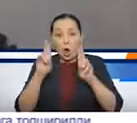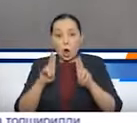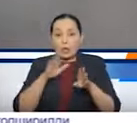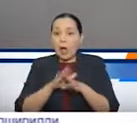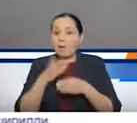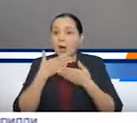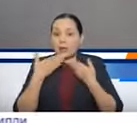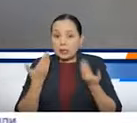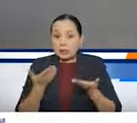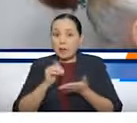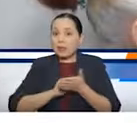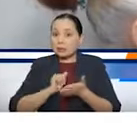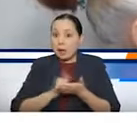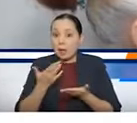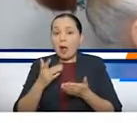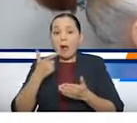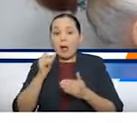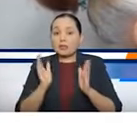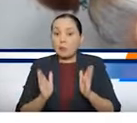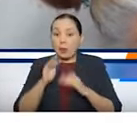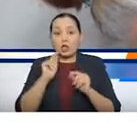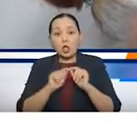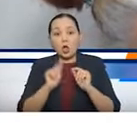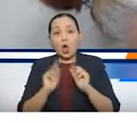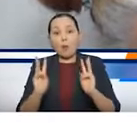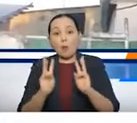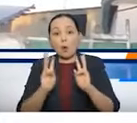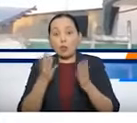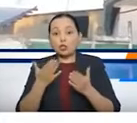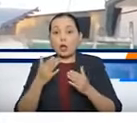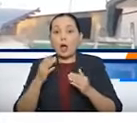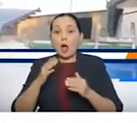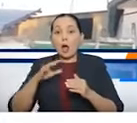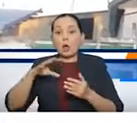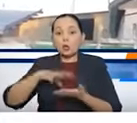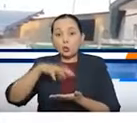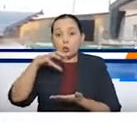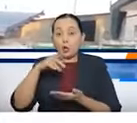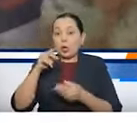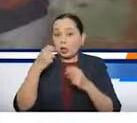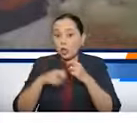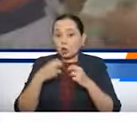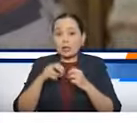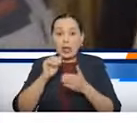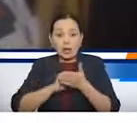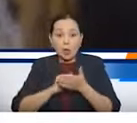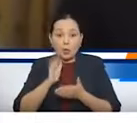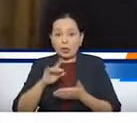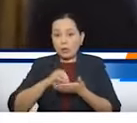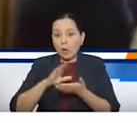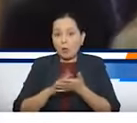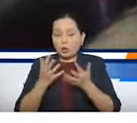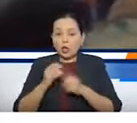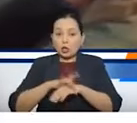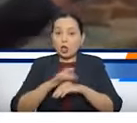amal etilmaganligi, mavjud gaz plitalarini yoqib qo'yish va dudbo'ronlarning nosozligi sabab bo'lyapti. Ana shularni inobatga olgan holda